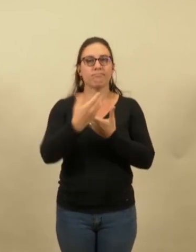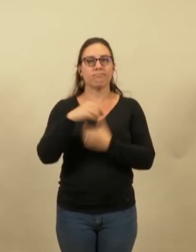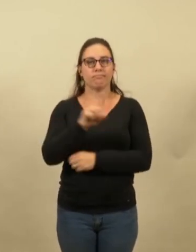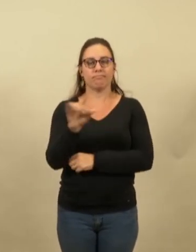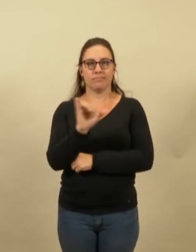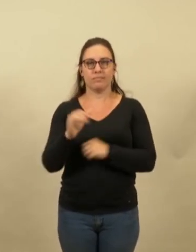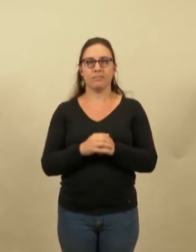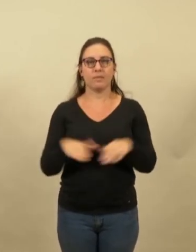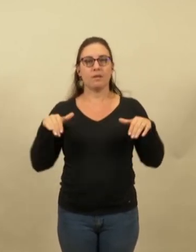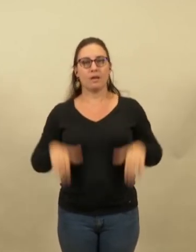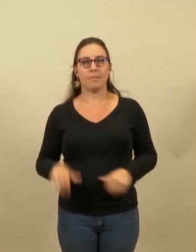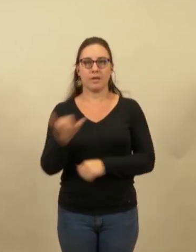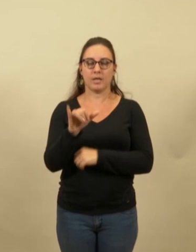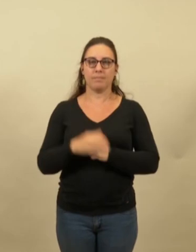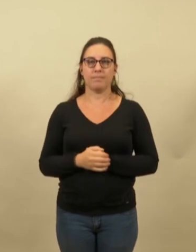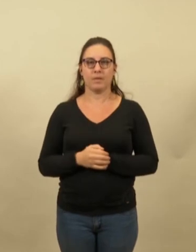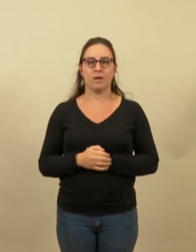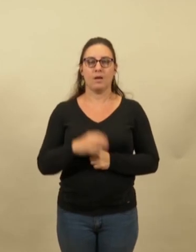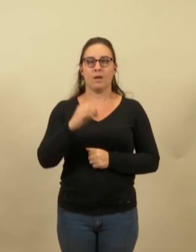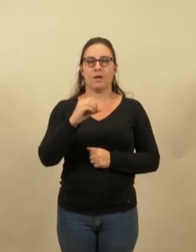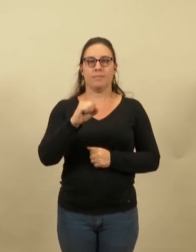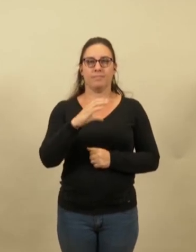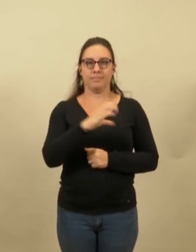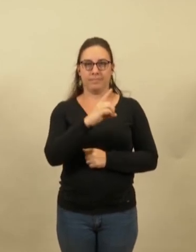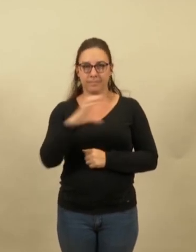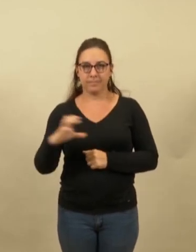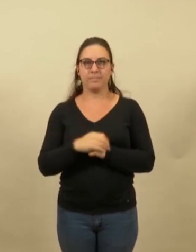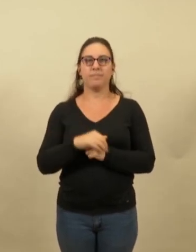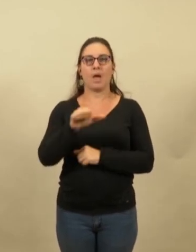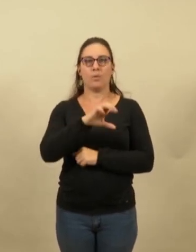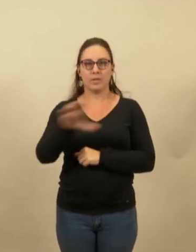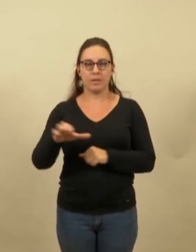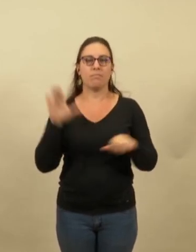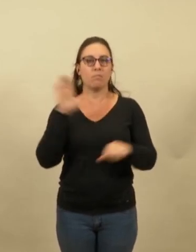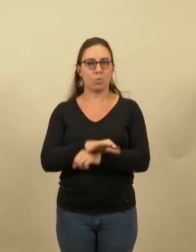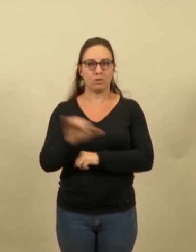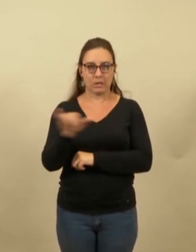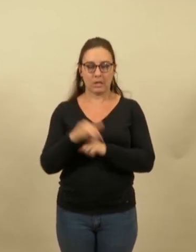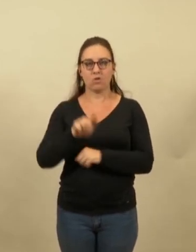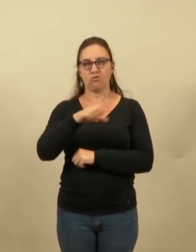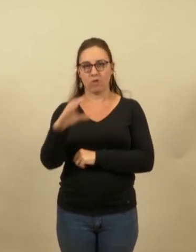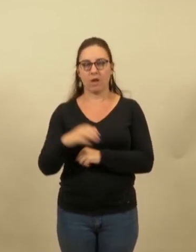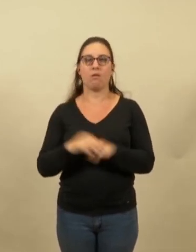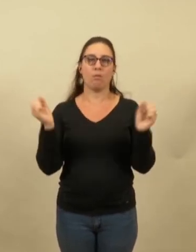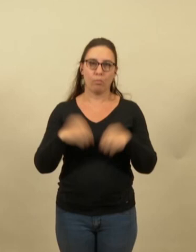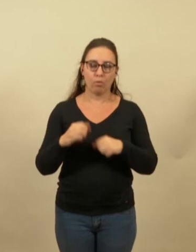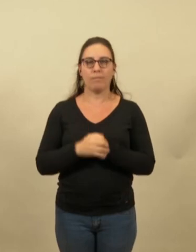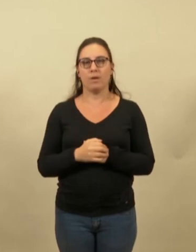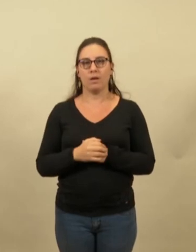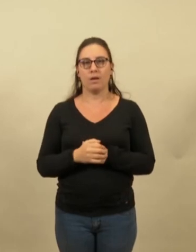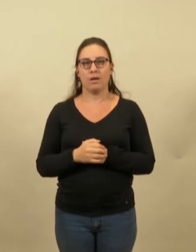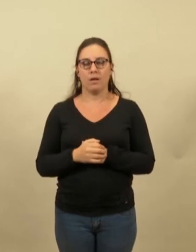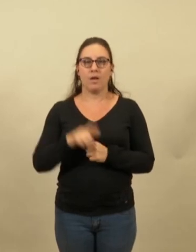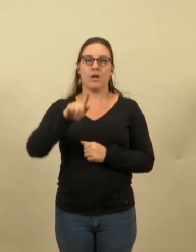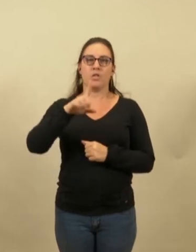qui s'abstient pour essayer des décès AEC qui votre compte GECK qui vote pour